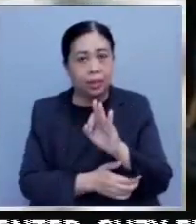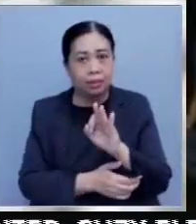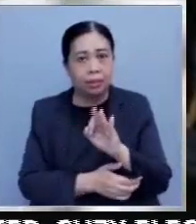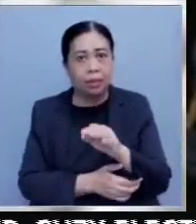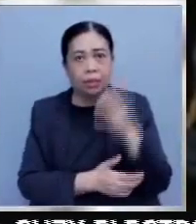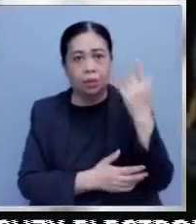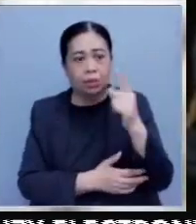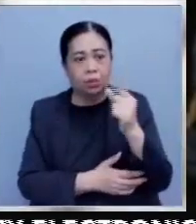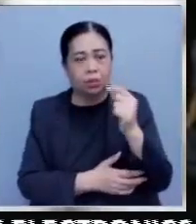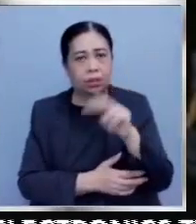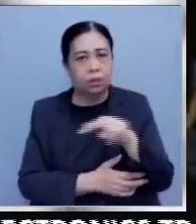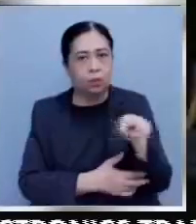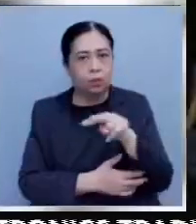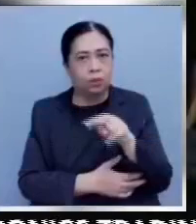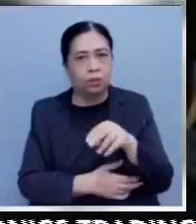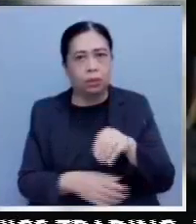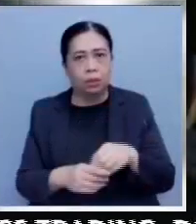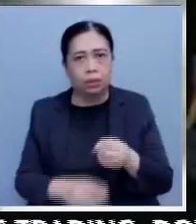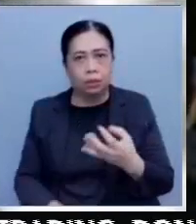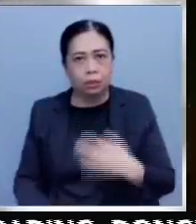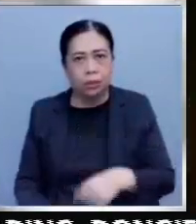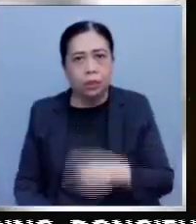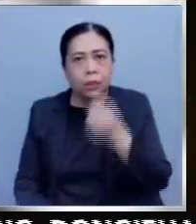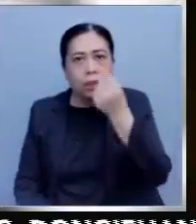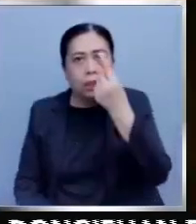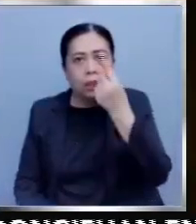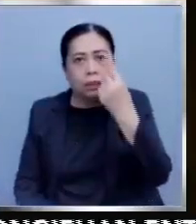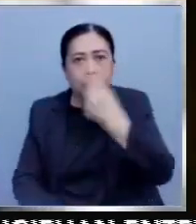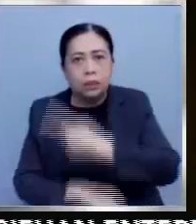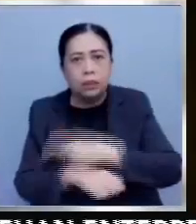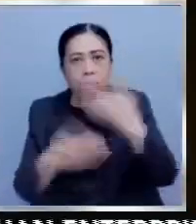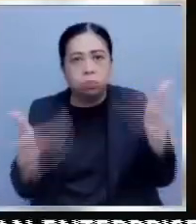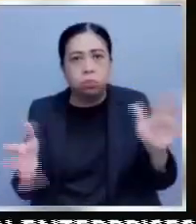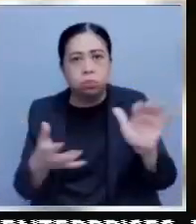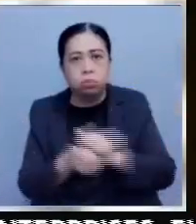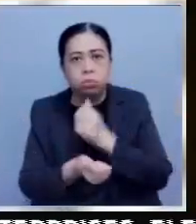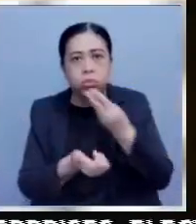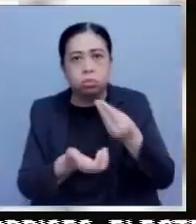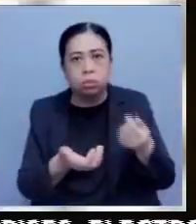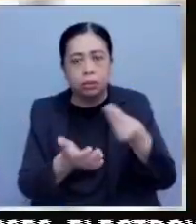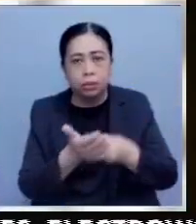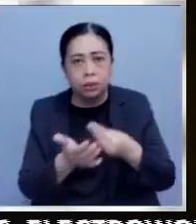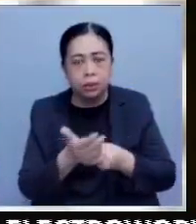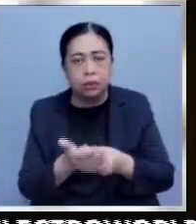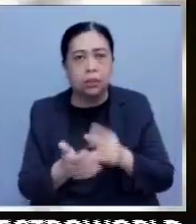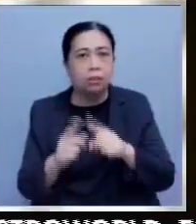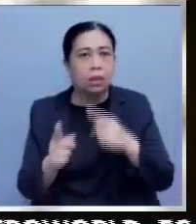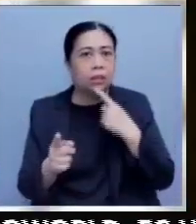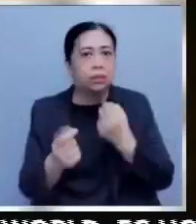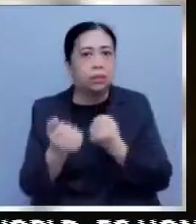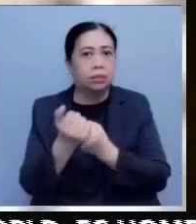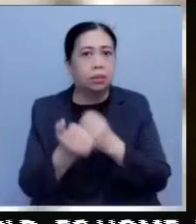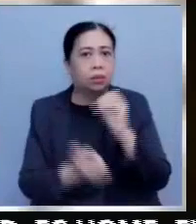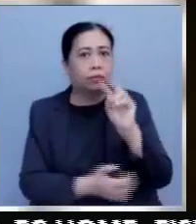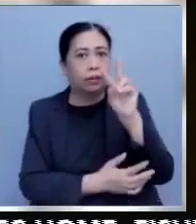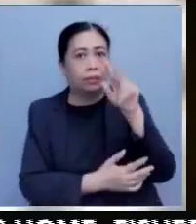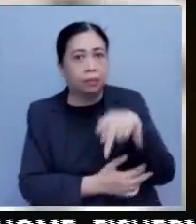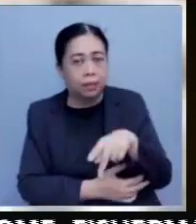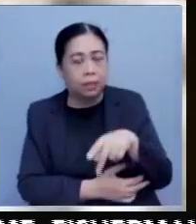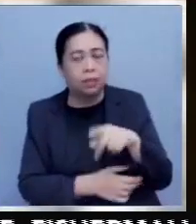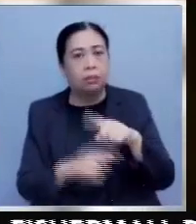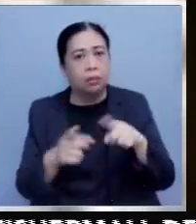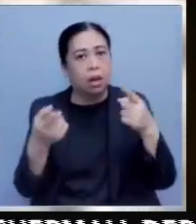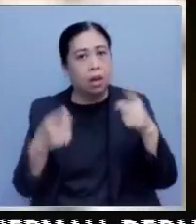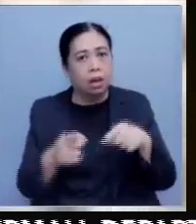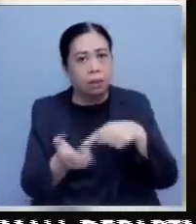2022 sa loob lamang ng 11 araw. Pero ayon sa sponsor ng budget ng OVP, bagamat naganap ang pagbabayad